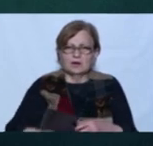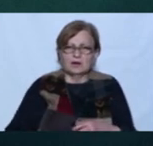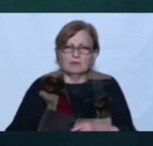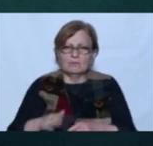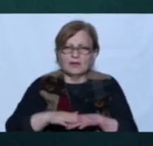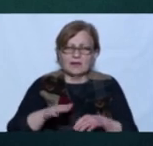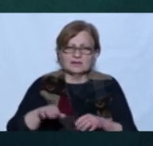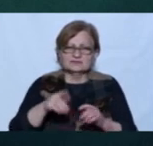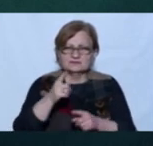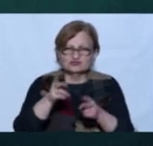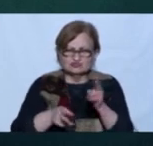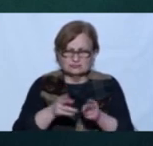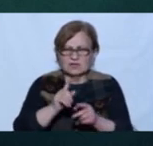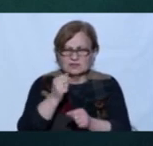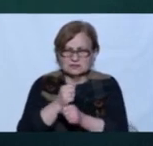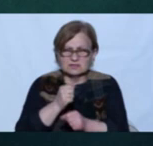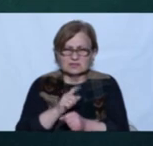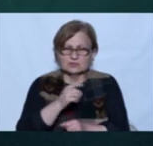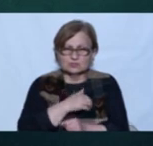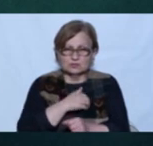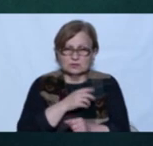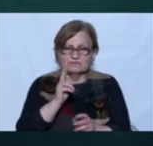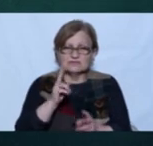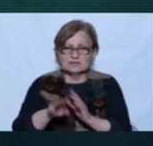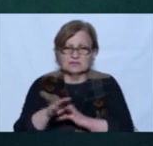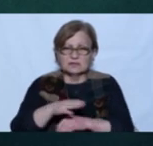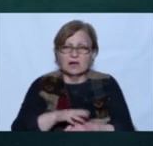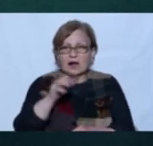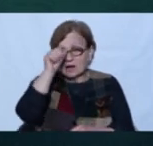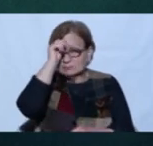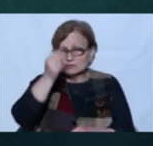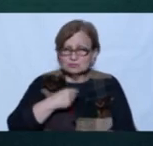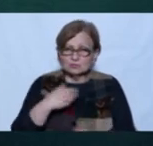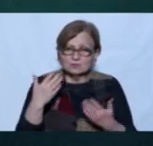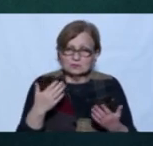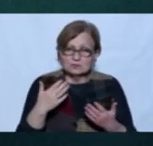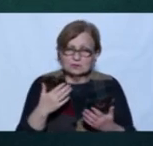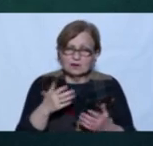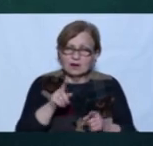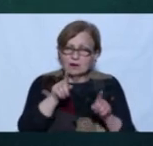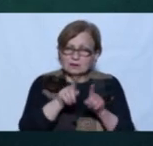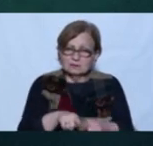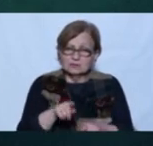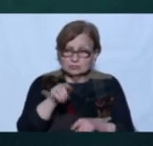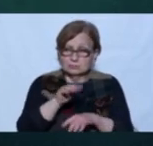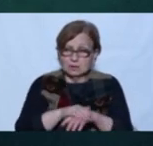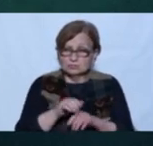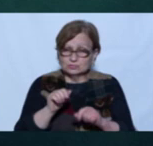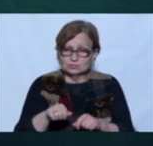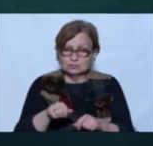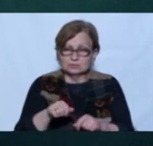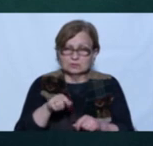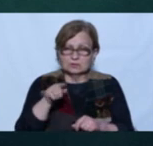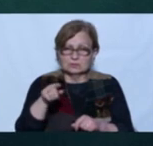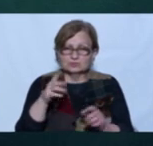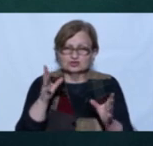და აკეთებენ თითქმის ყველა იმას, რის გაკეთებისთვისაც ღმერთ ჩვენთვის ხელი მოუნიჭებია, მაგრამ თუ ამ ფაქტს შეუძლია ვისიმე